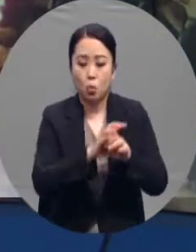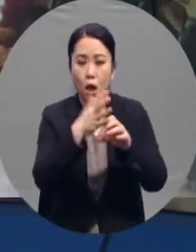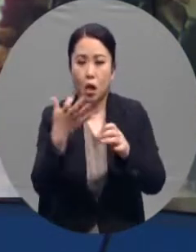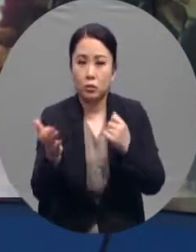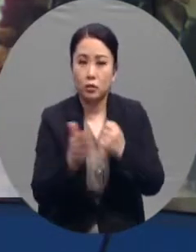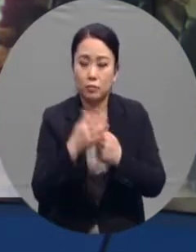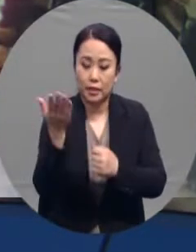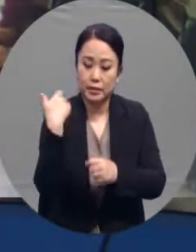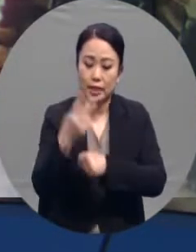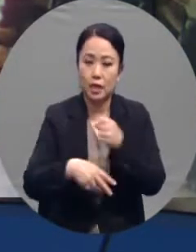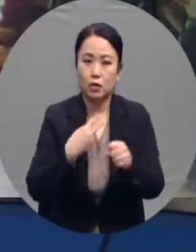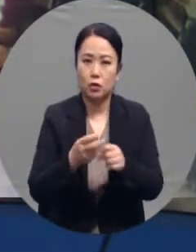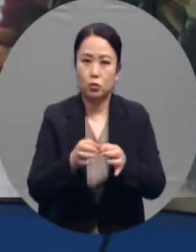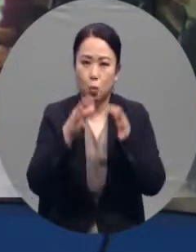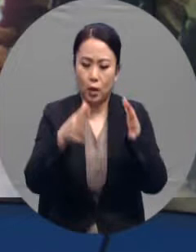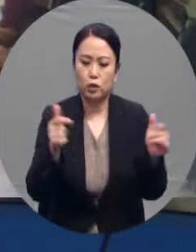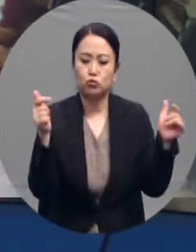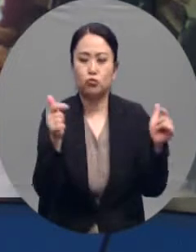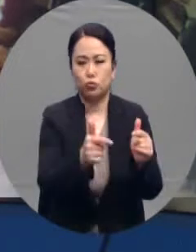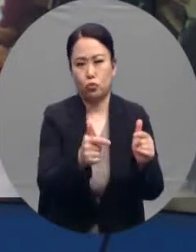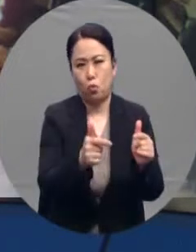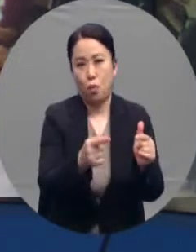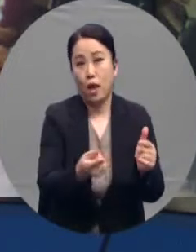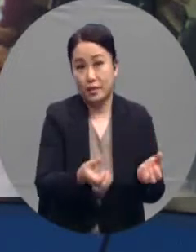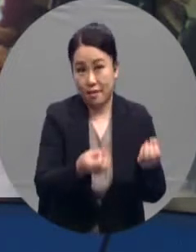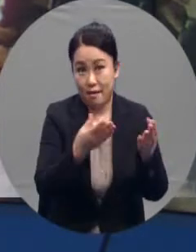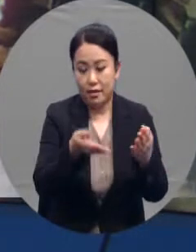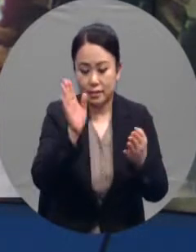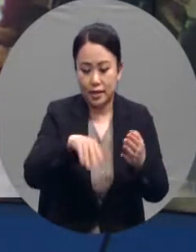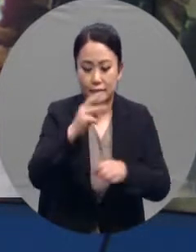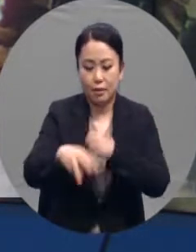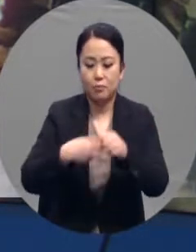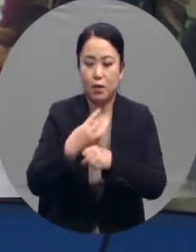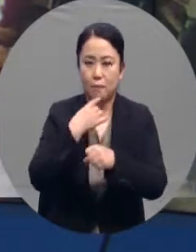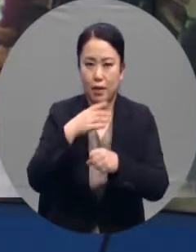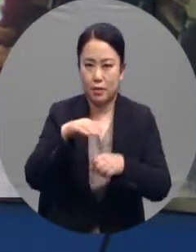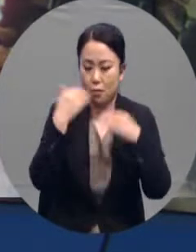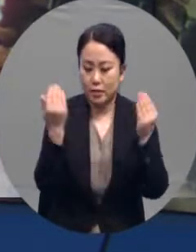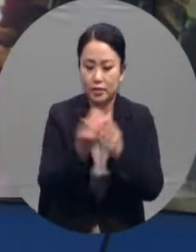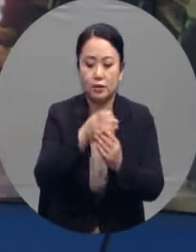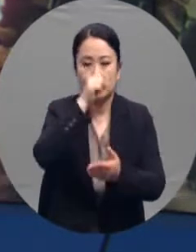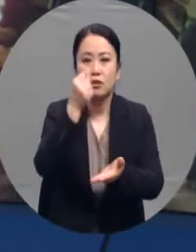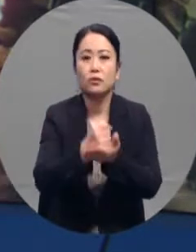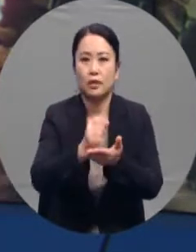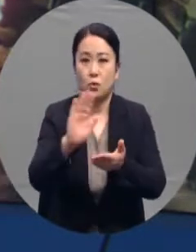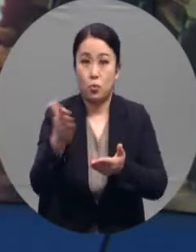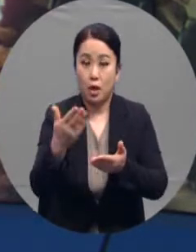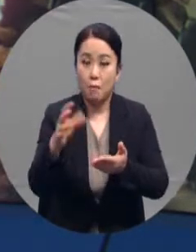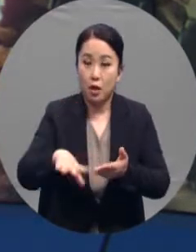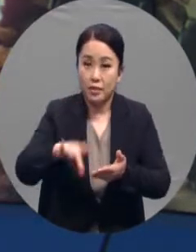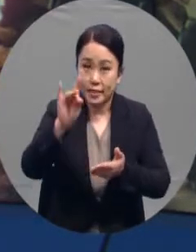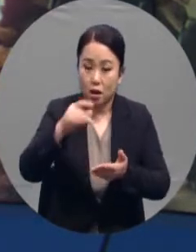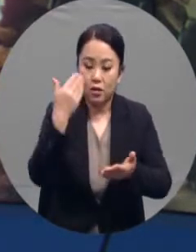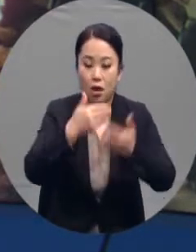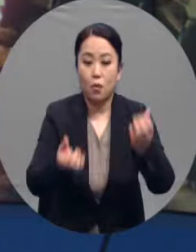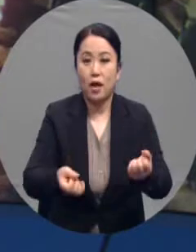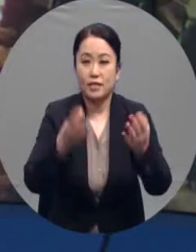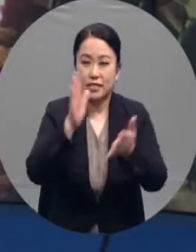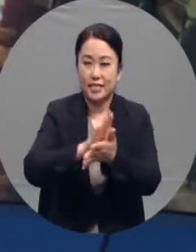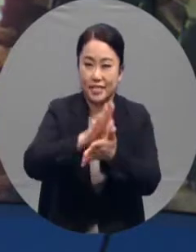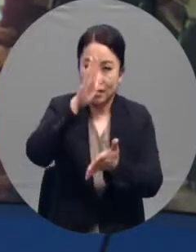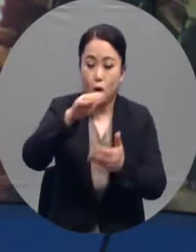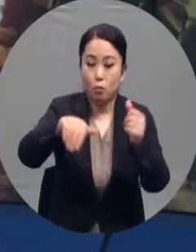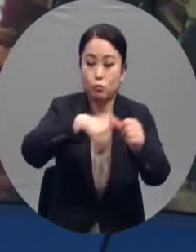코로나19로 지난 2년간 축소됐던 행사들도 3년 만에 완전히 정상화됩니다. 먼저 영화제의 뜨거운 개막식 현장